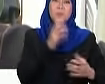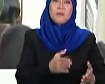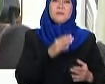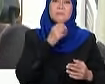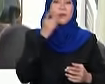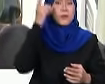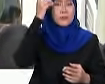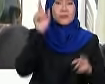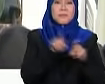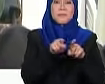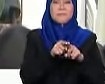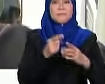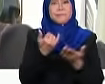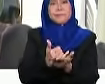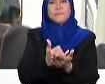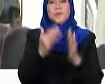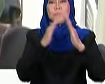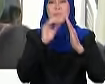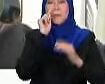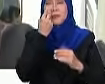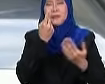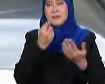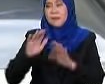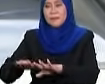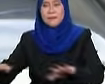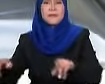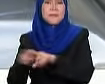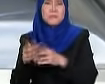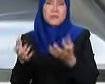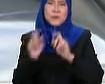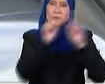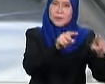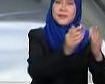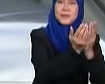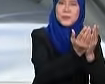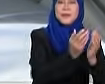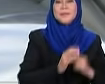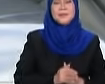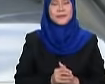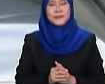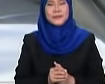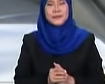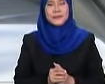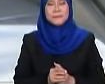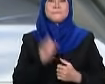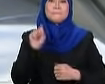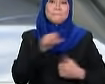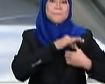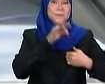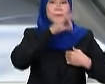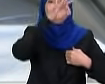sebetulnya dirangkum macam kemunduran mosikola juga semangat Sudahlah sebab memang kami sudah kasih